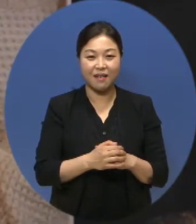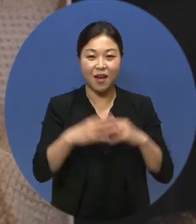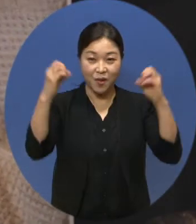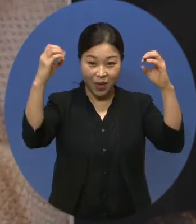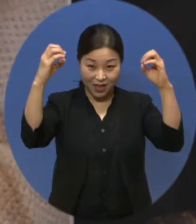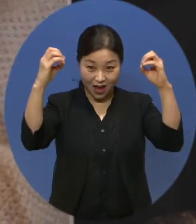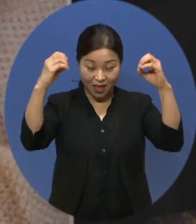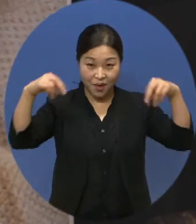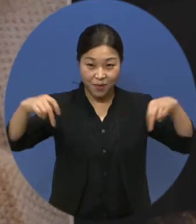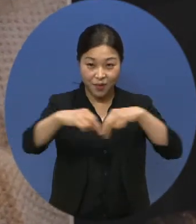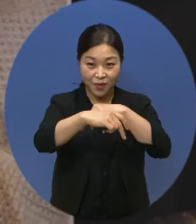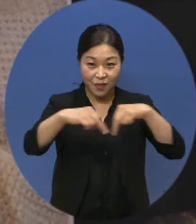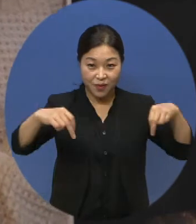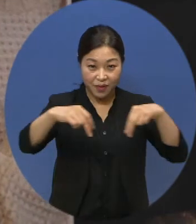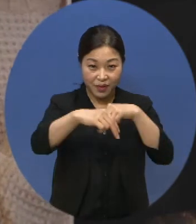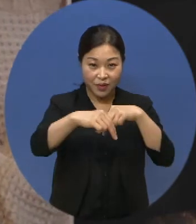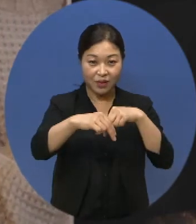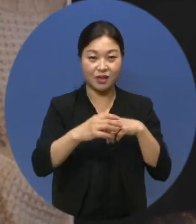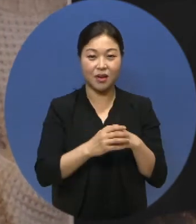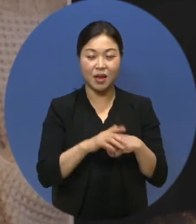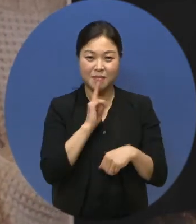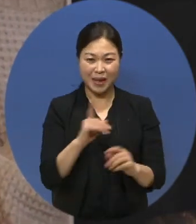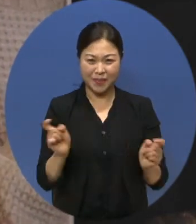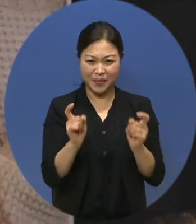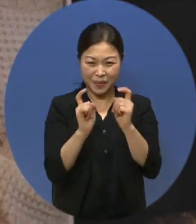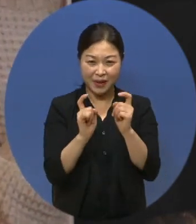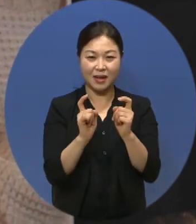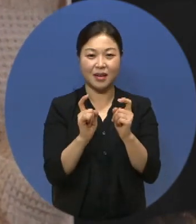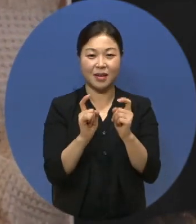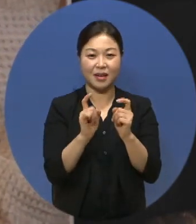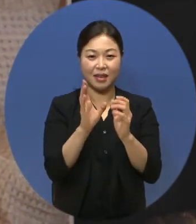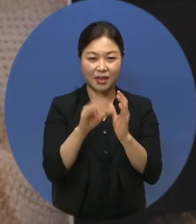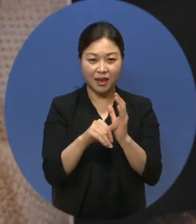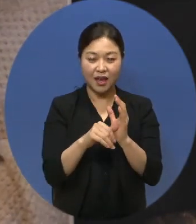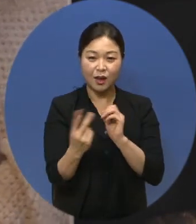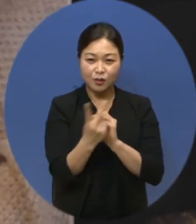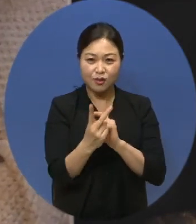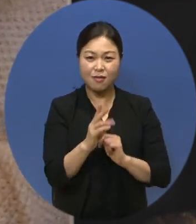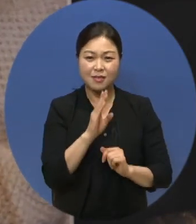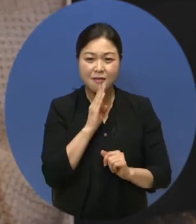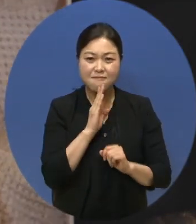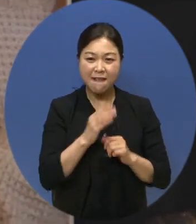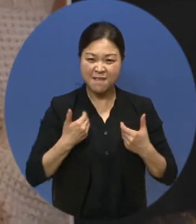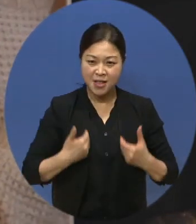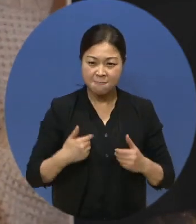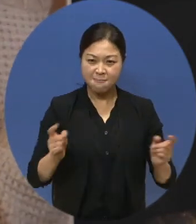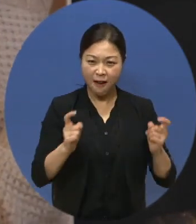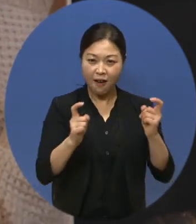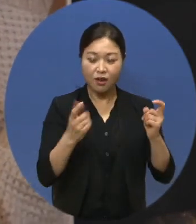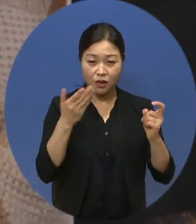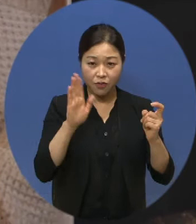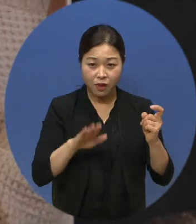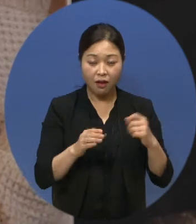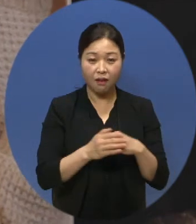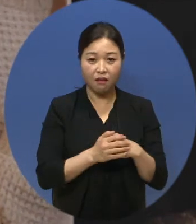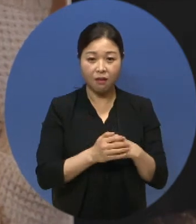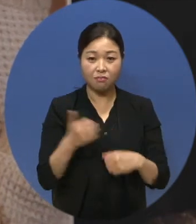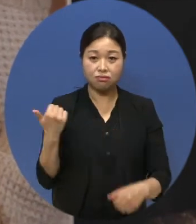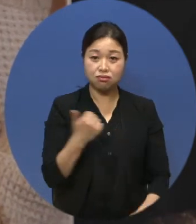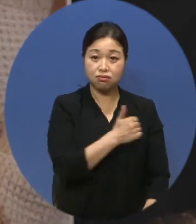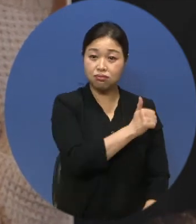횡단보도가 있는 곳에서 이제 말다툼을 하는데 줄은 정말 심각하거든요. 근데 이렇게 지나가던